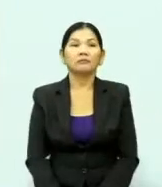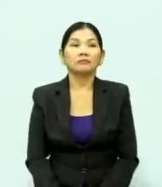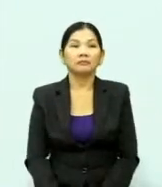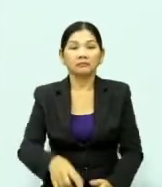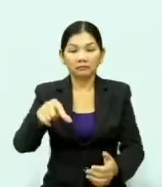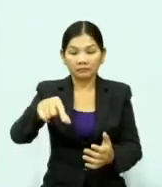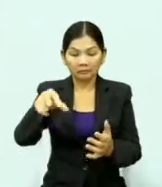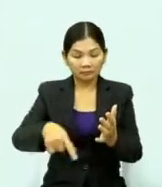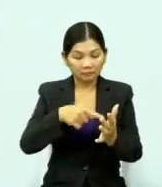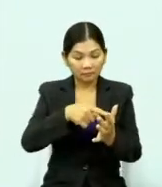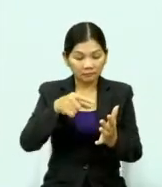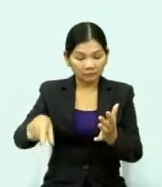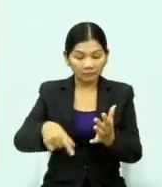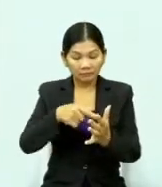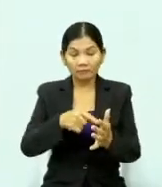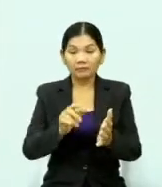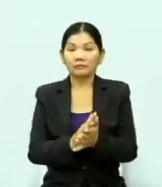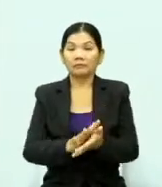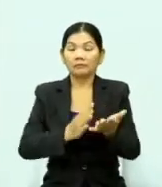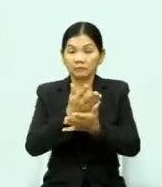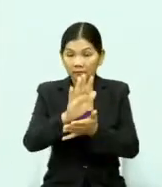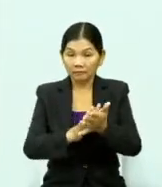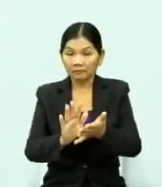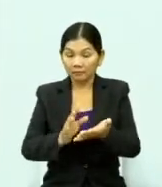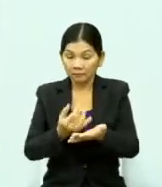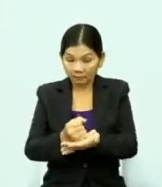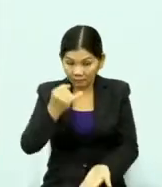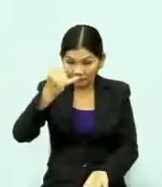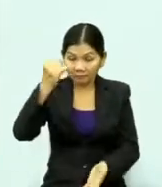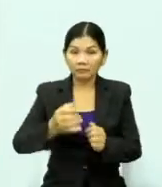kệ kệ cha mì